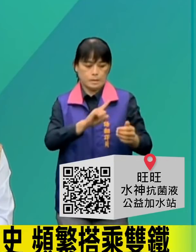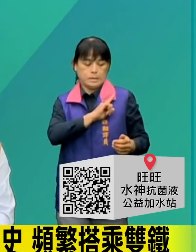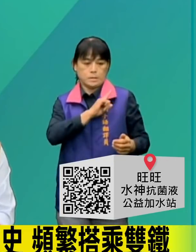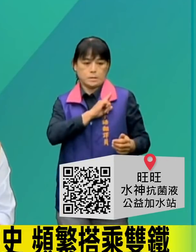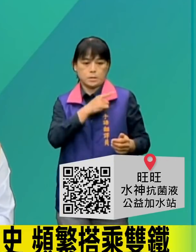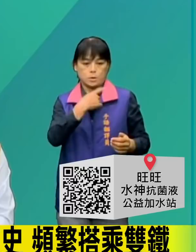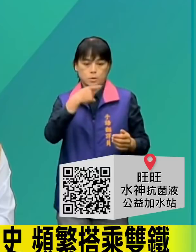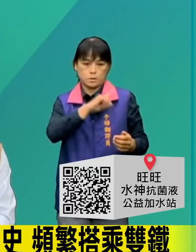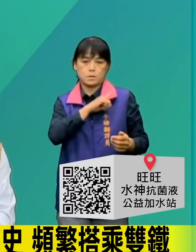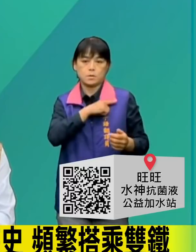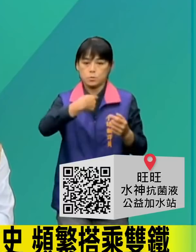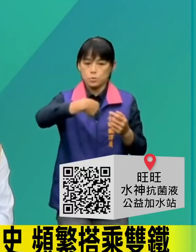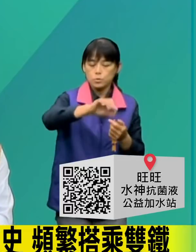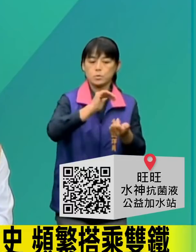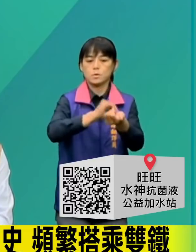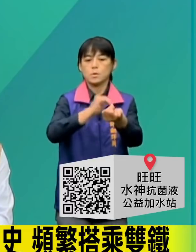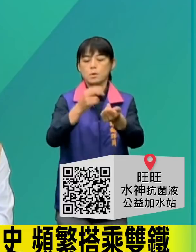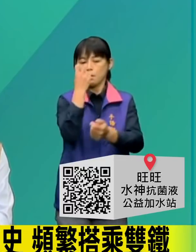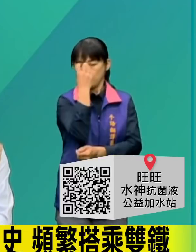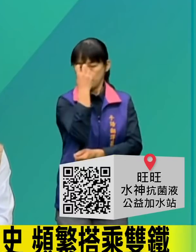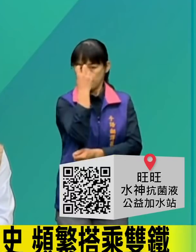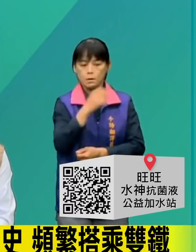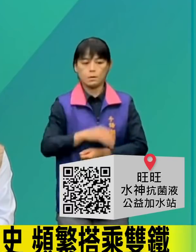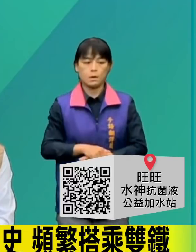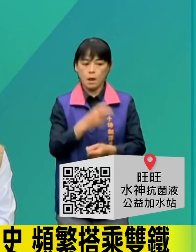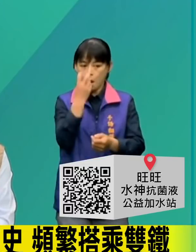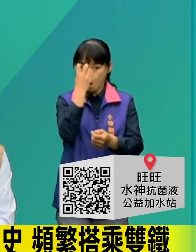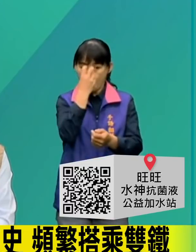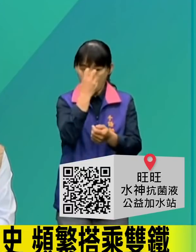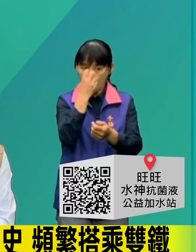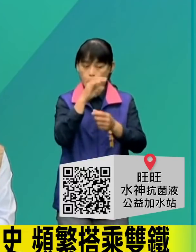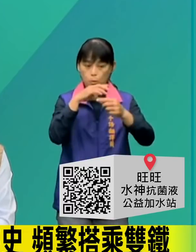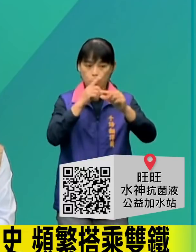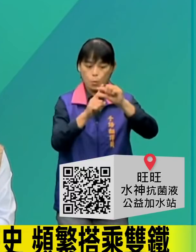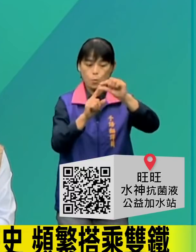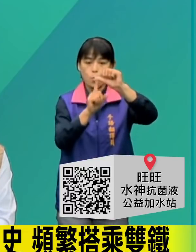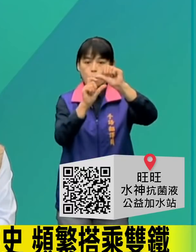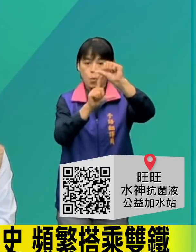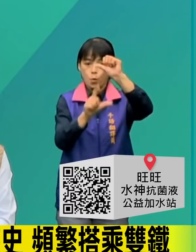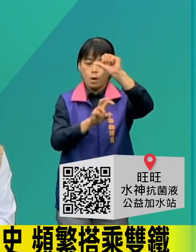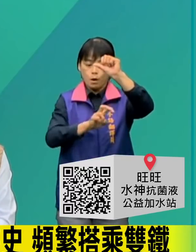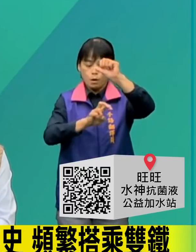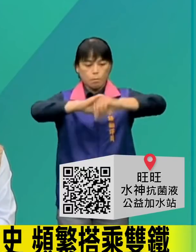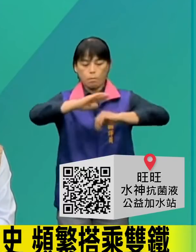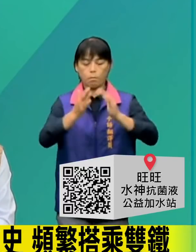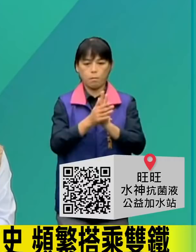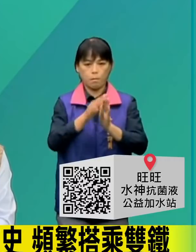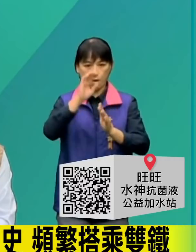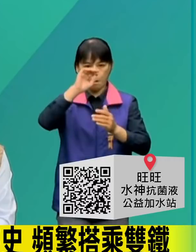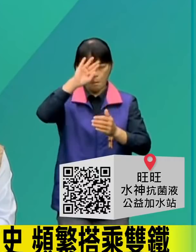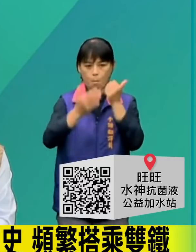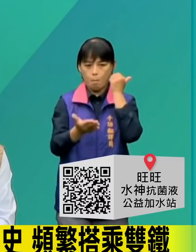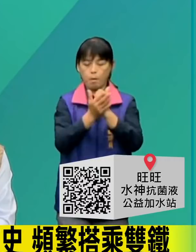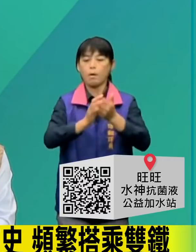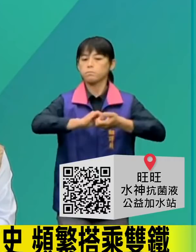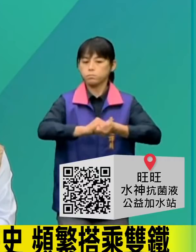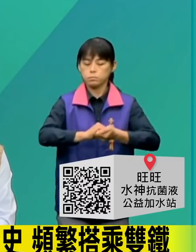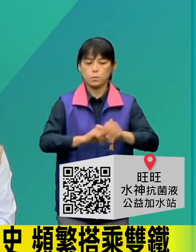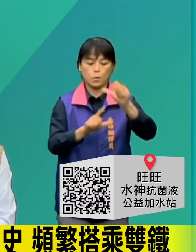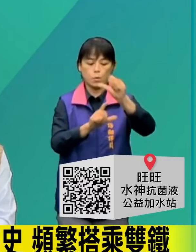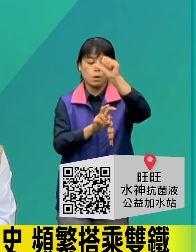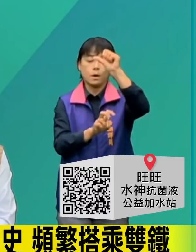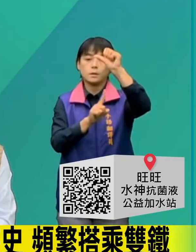这个去到医院采检，而采检当中5月20号马上就已经确诊，那么